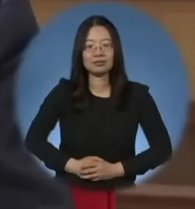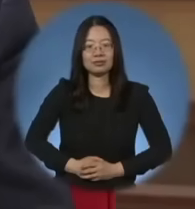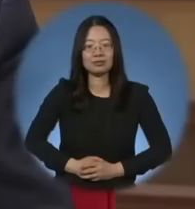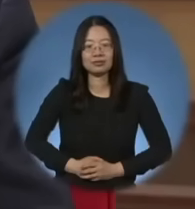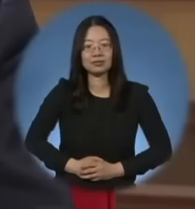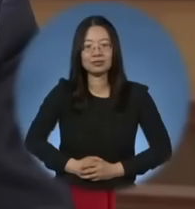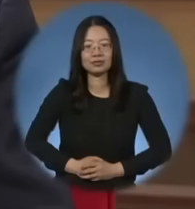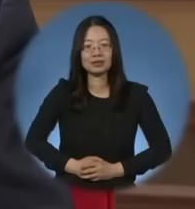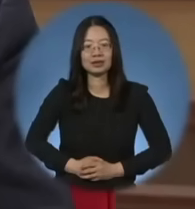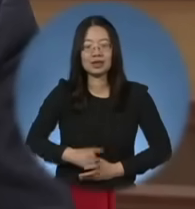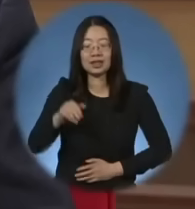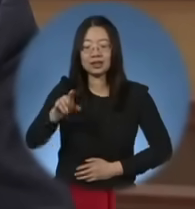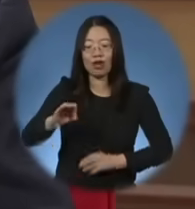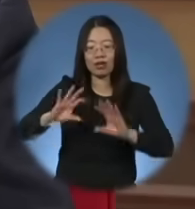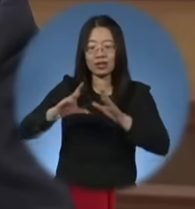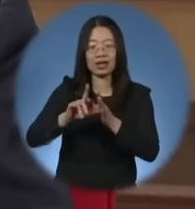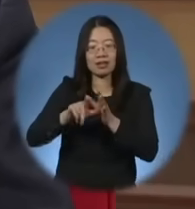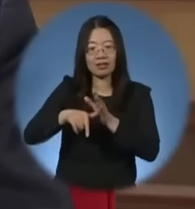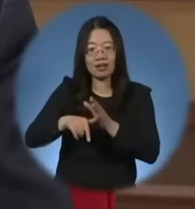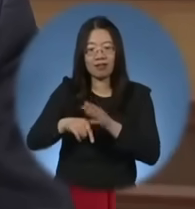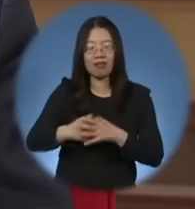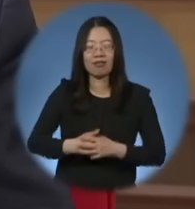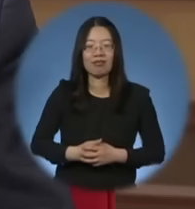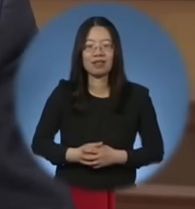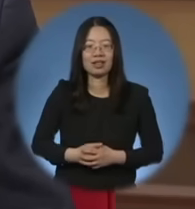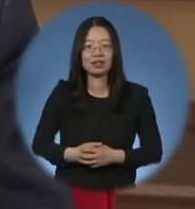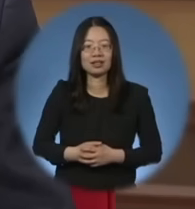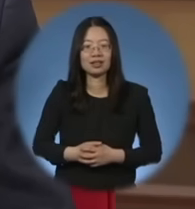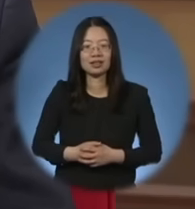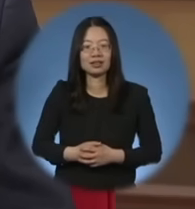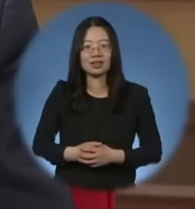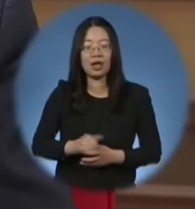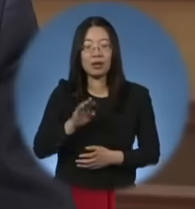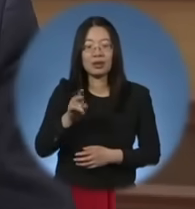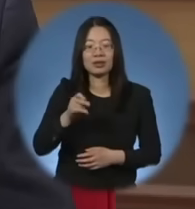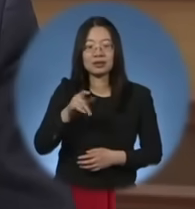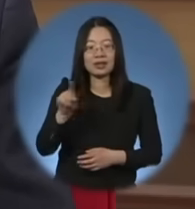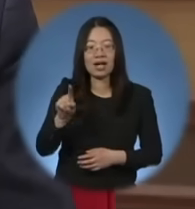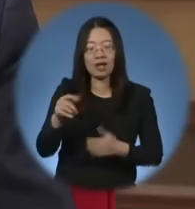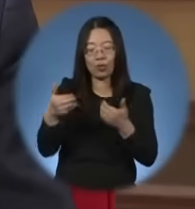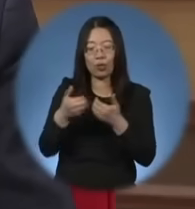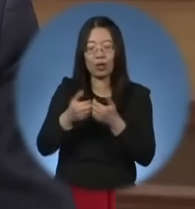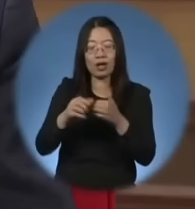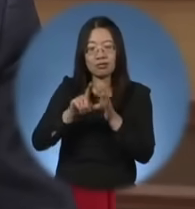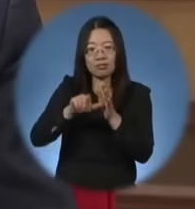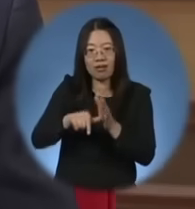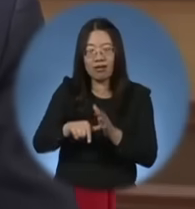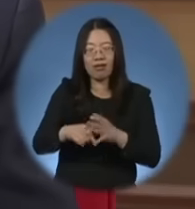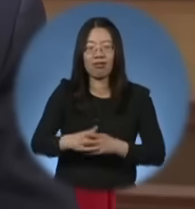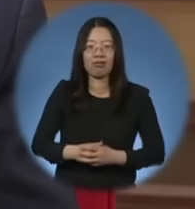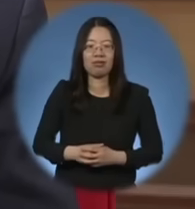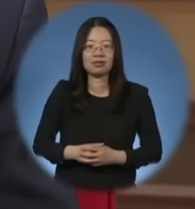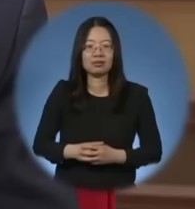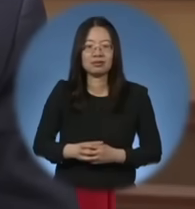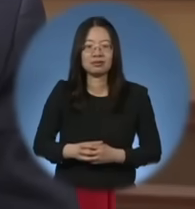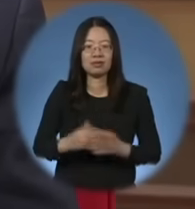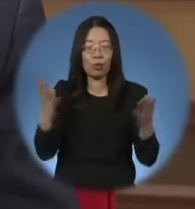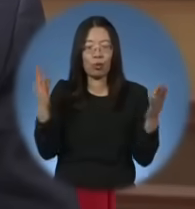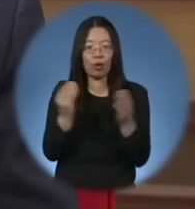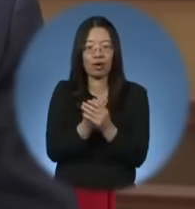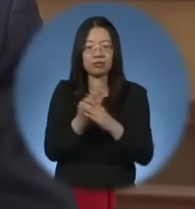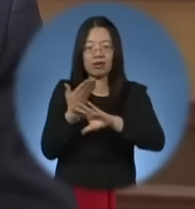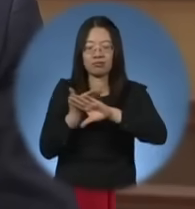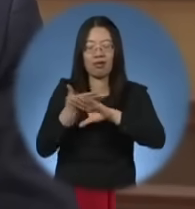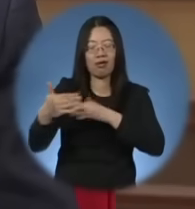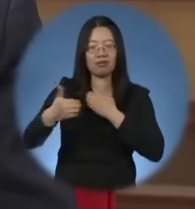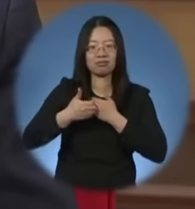그 저 청나라 때 저 저 병자호란 때 병자 호란 있었죠 그때는 완전히